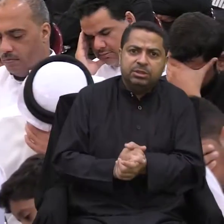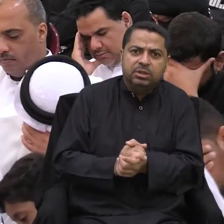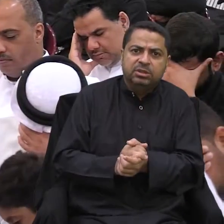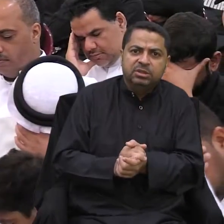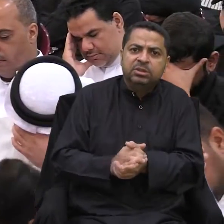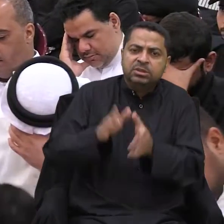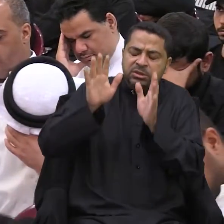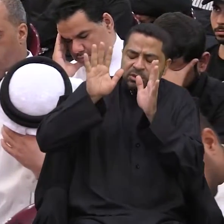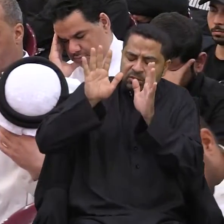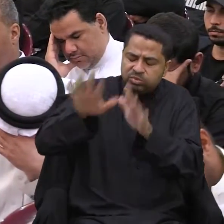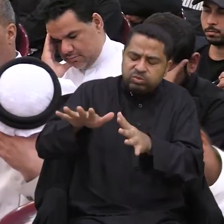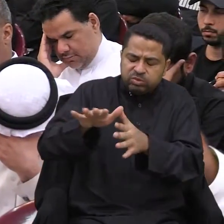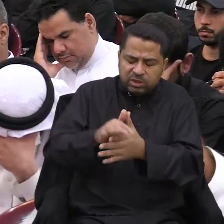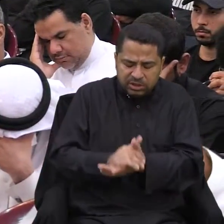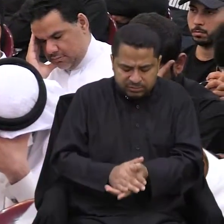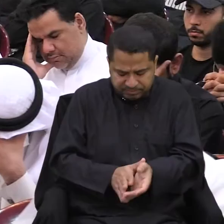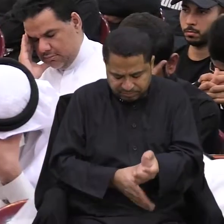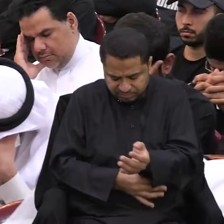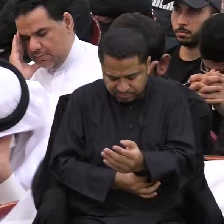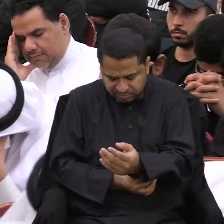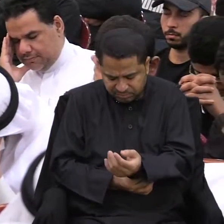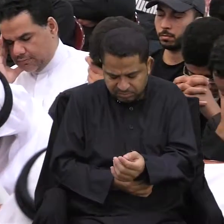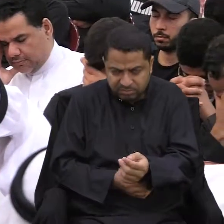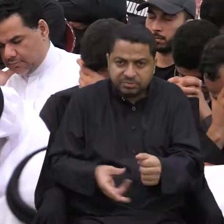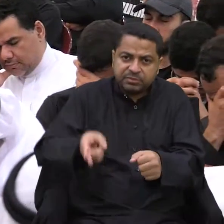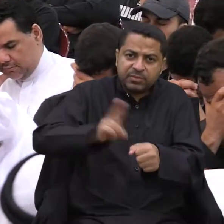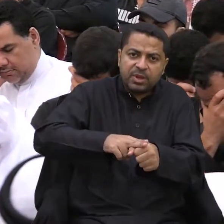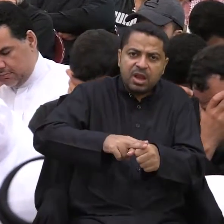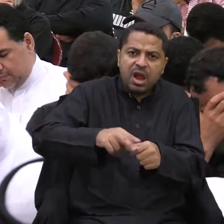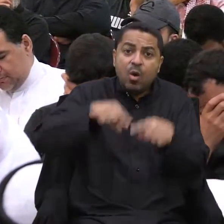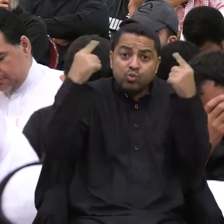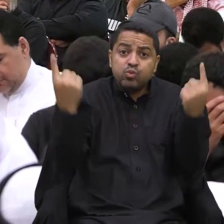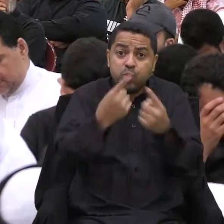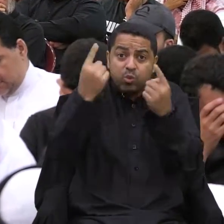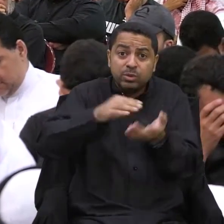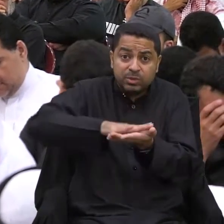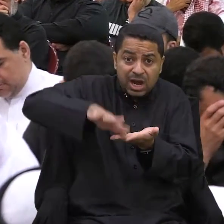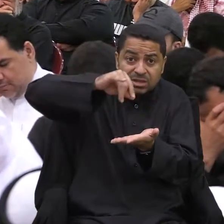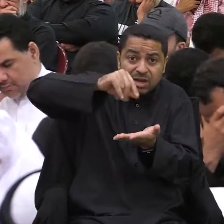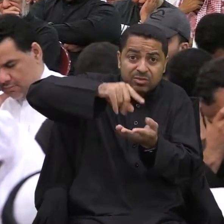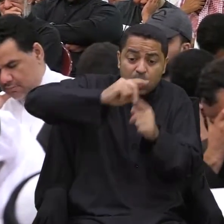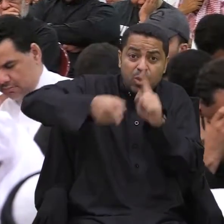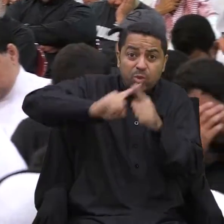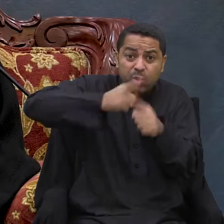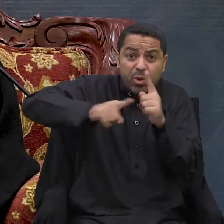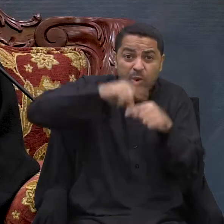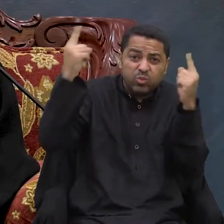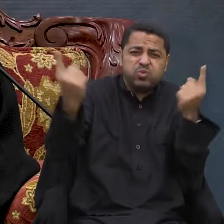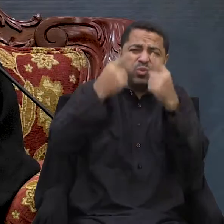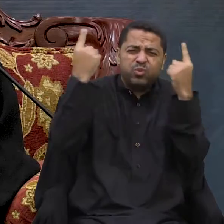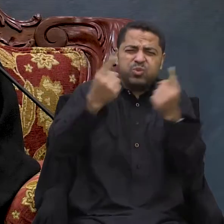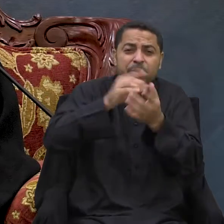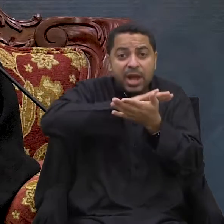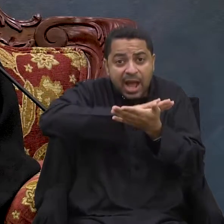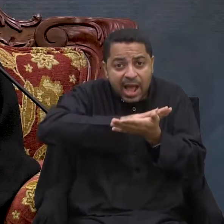الله أعدادهم، ولكن من جلت الغبرة وهدأ الغبار